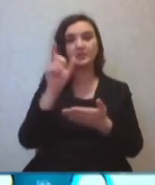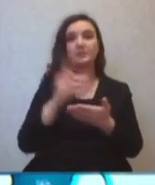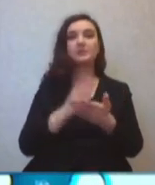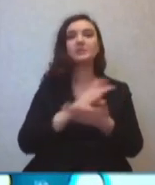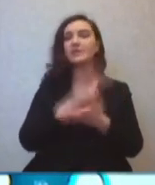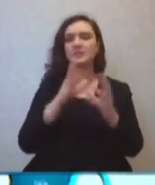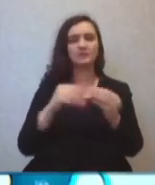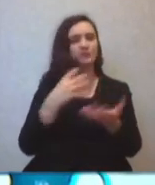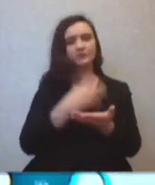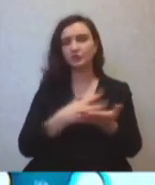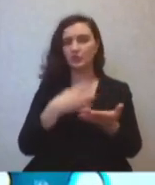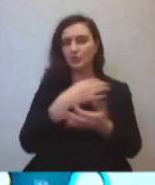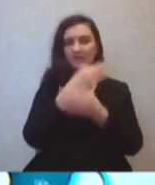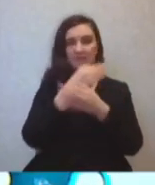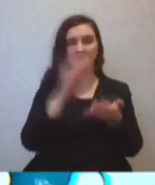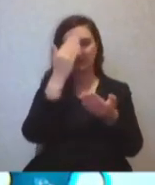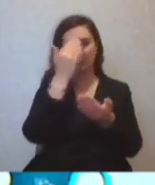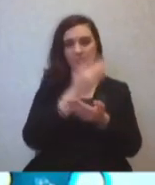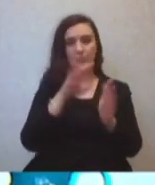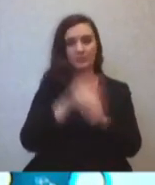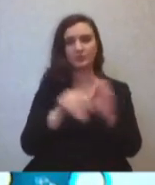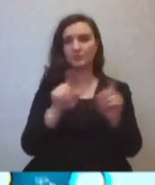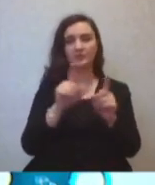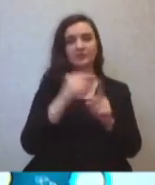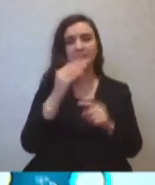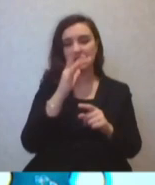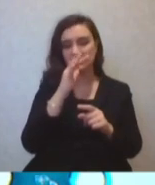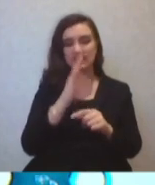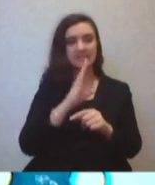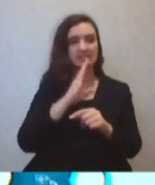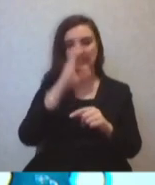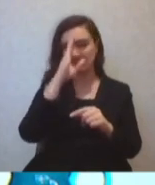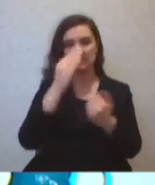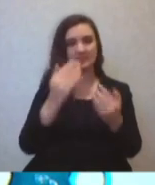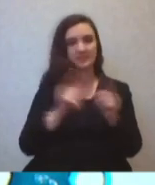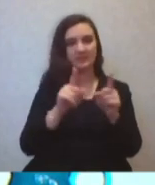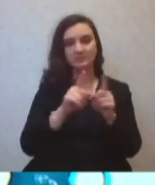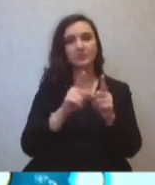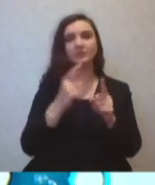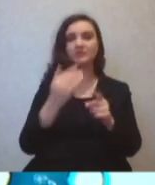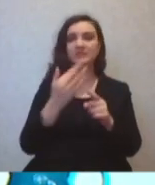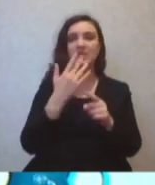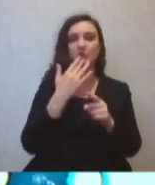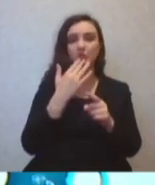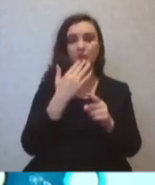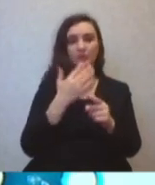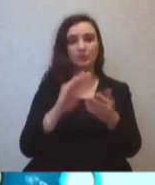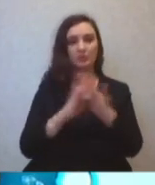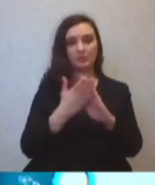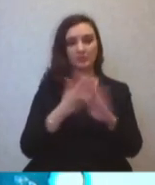ყველაზე მნიშვნელოვანი ღირებულება ნებისმიერ საზოგადოებაში. მიუხედავად მისი ასაკისა, სქესისა, მიუხედავად მისი ეთნიკური